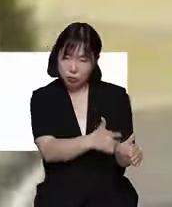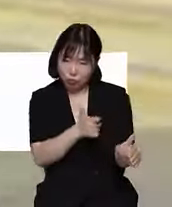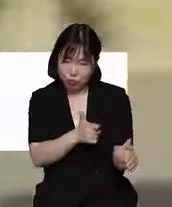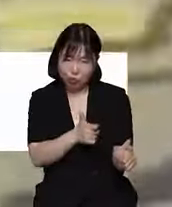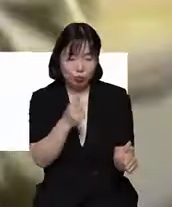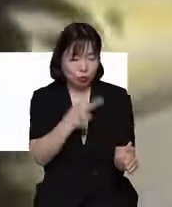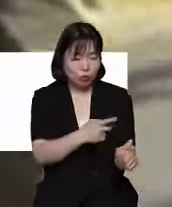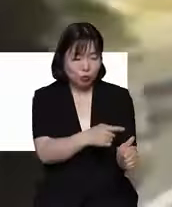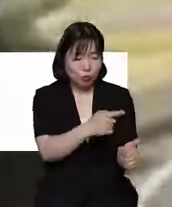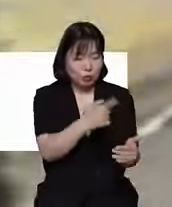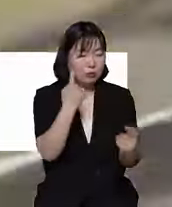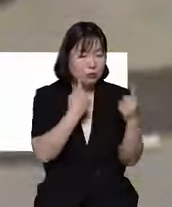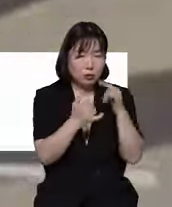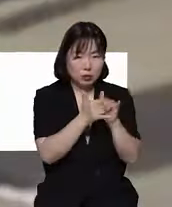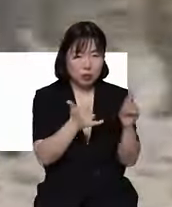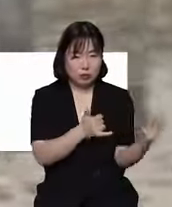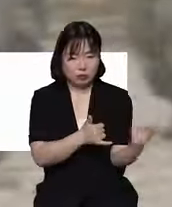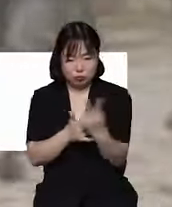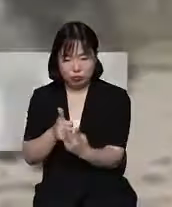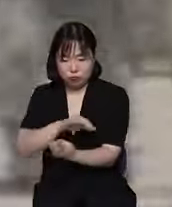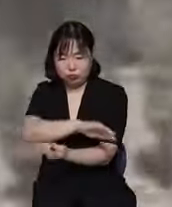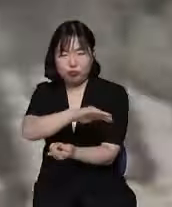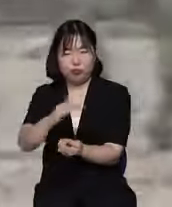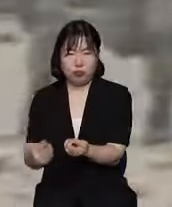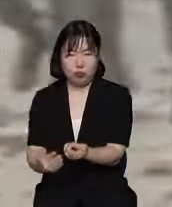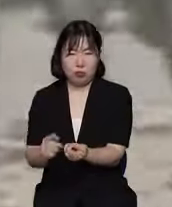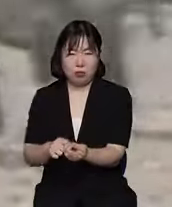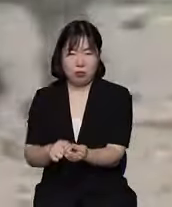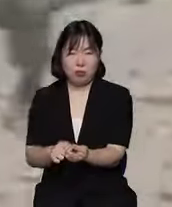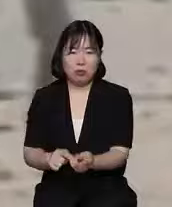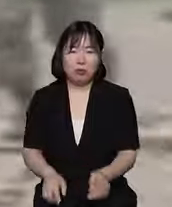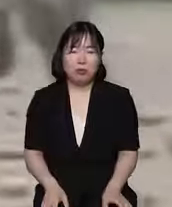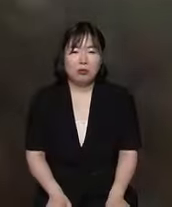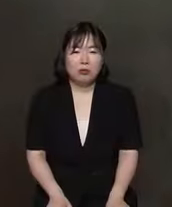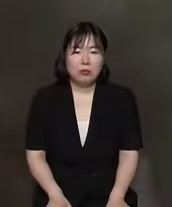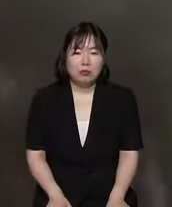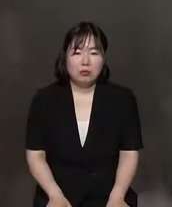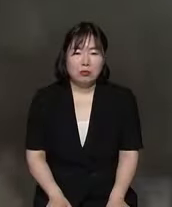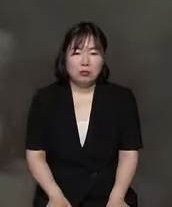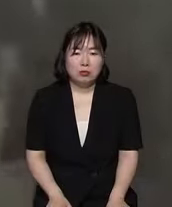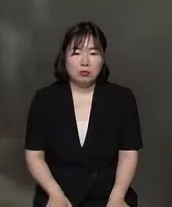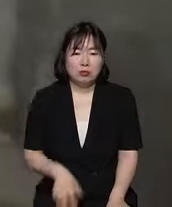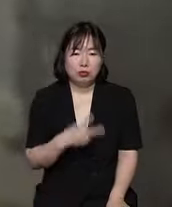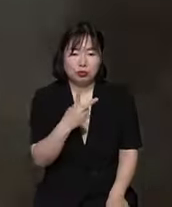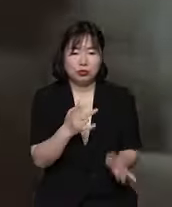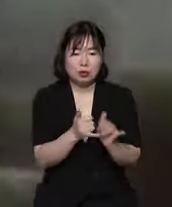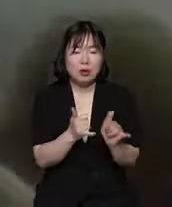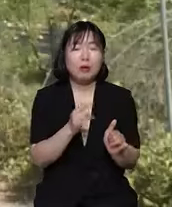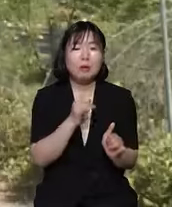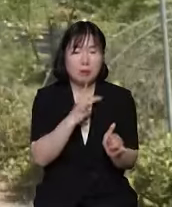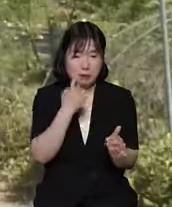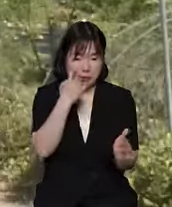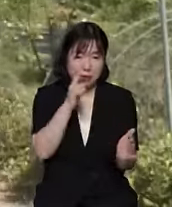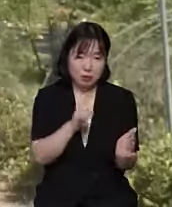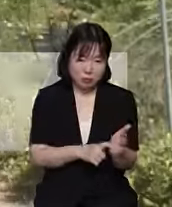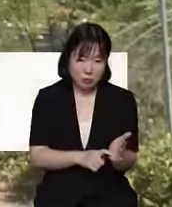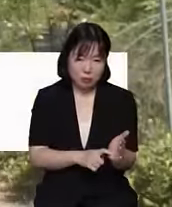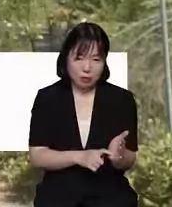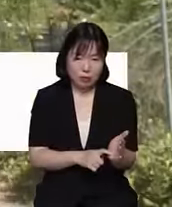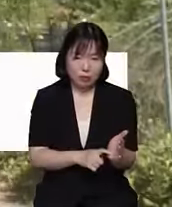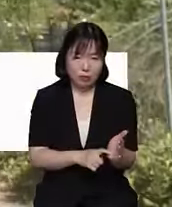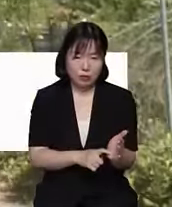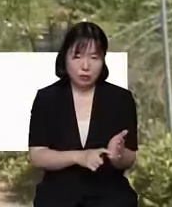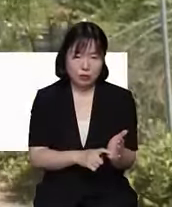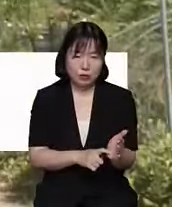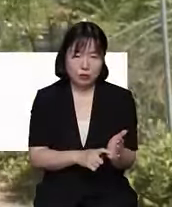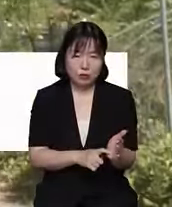끌고가 두 명을 살해한 뒤 매장하는 만행을 저질렀습니다 두 분만 우리가 발견을 해가지고